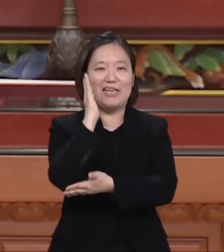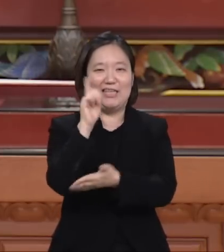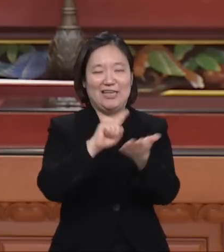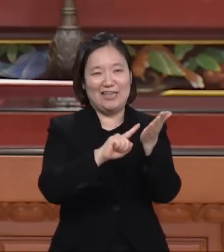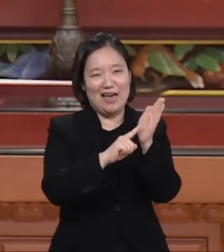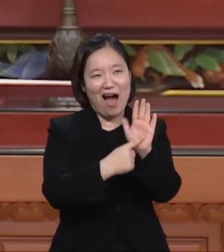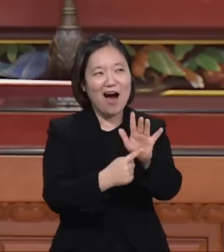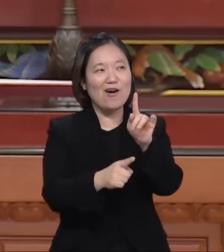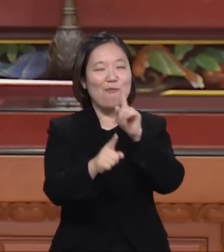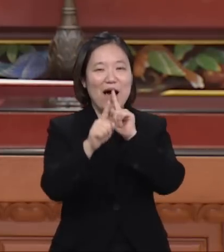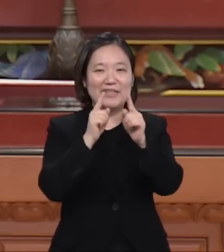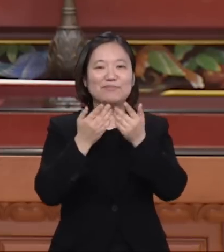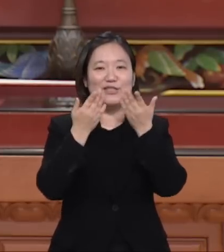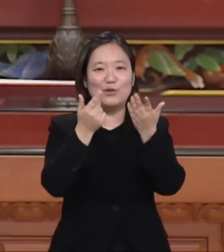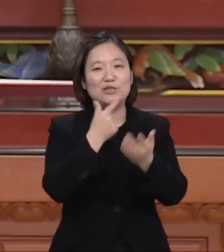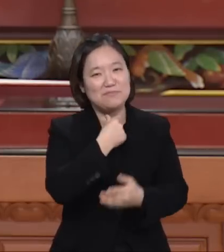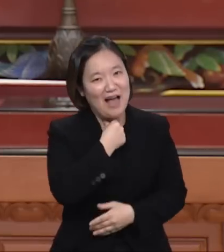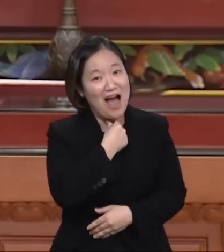그래서이